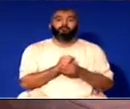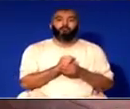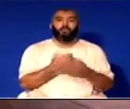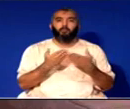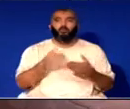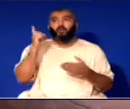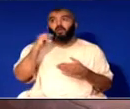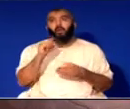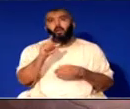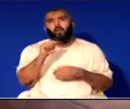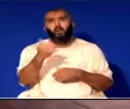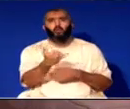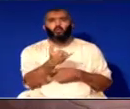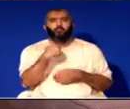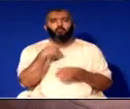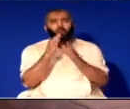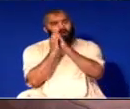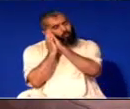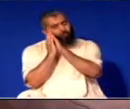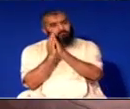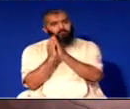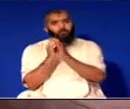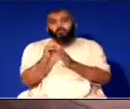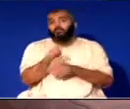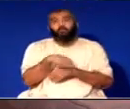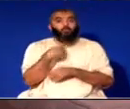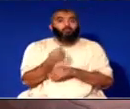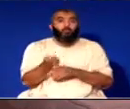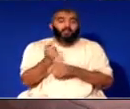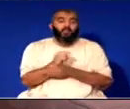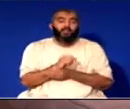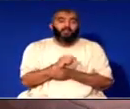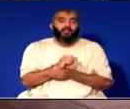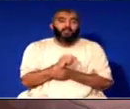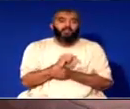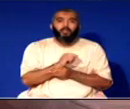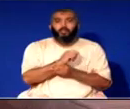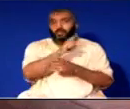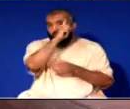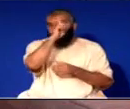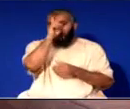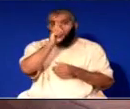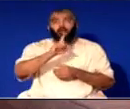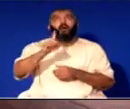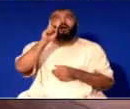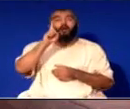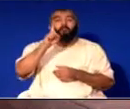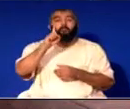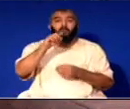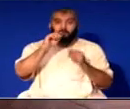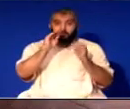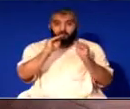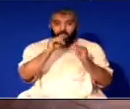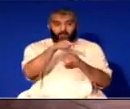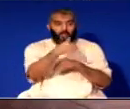تقول بلي رقدت وما فطنتش، نسال الله سبحانه وتعالى ان شاء الله ربي يكتب لك هذيك نيتك لانك تقومي دائما، ان شاء الله ربي يكتب